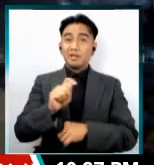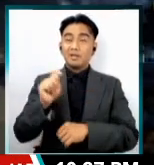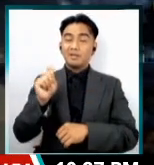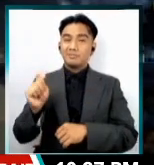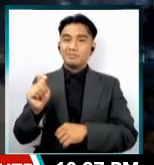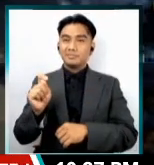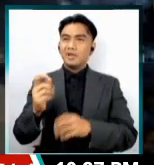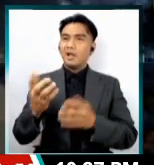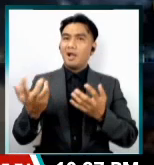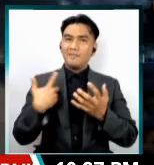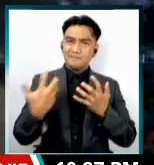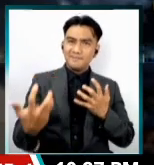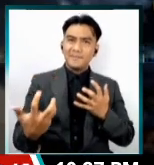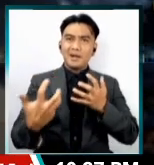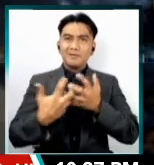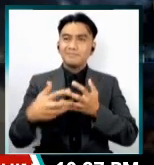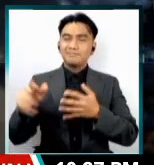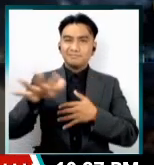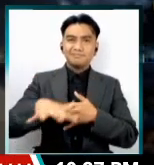fun and